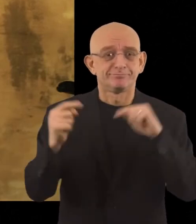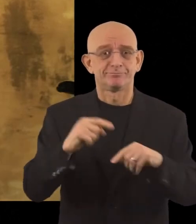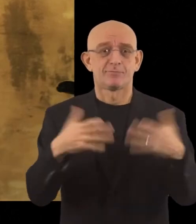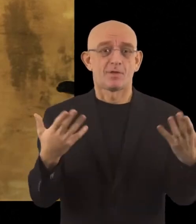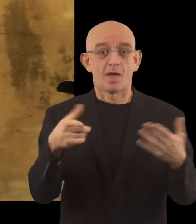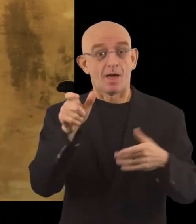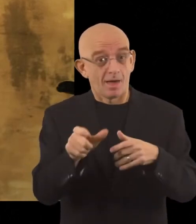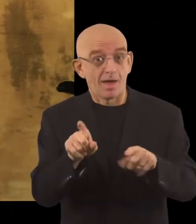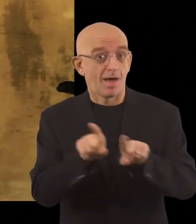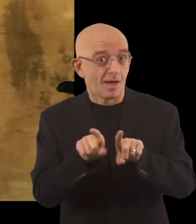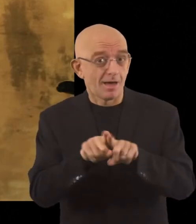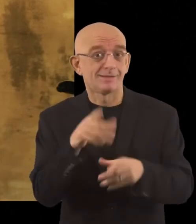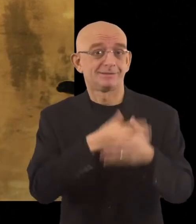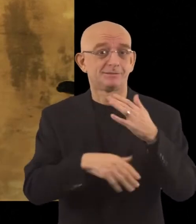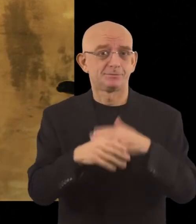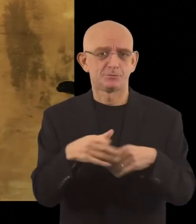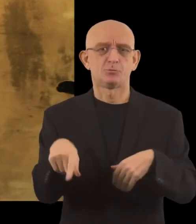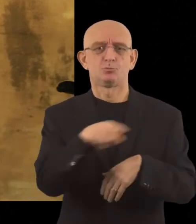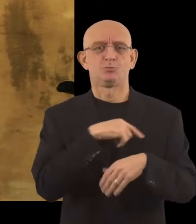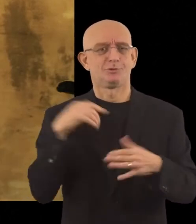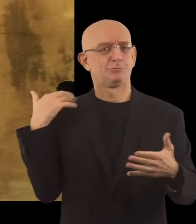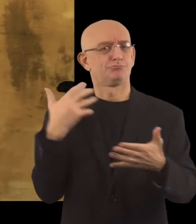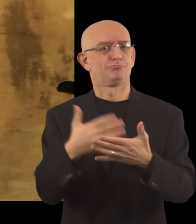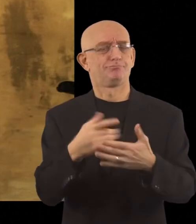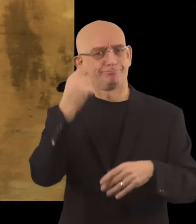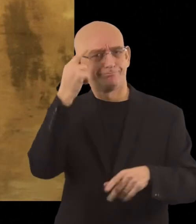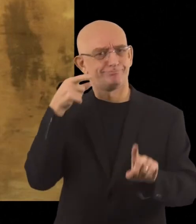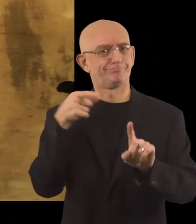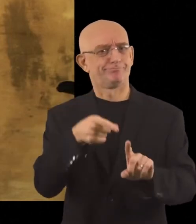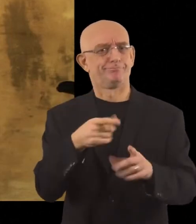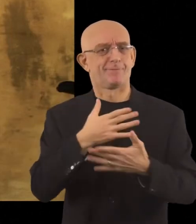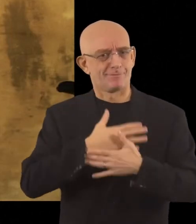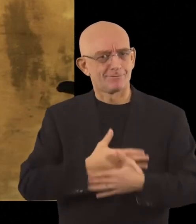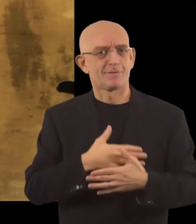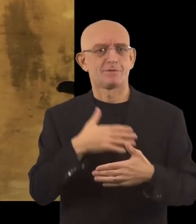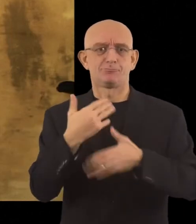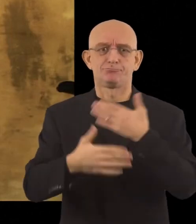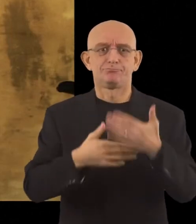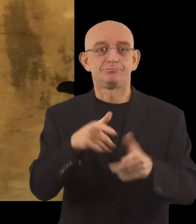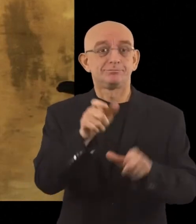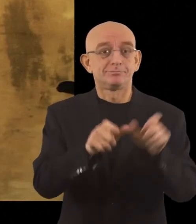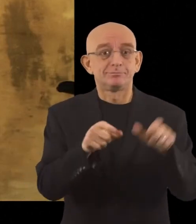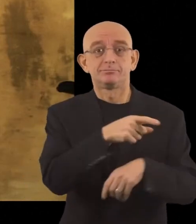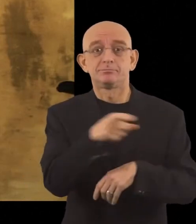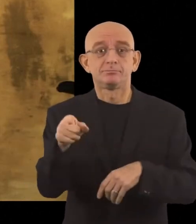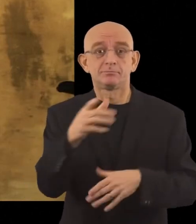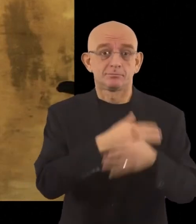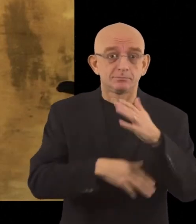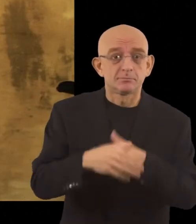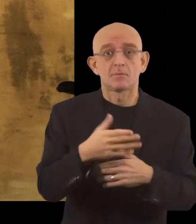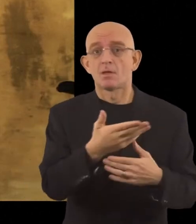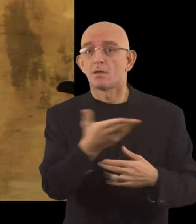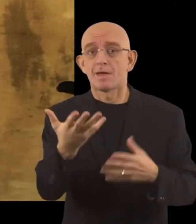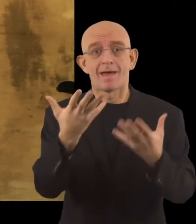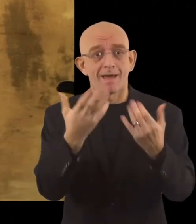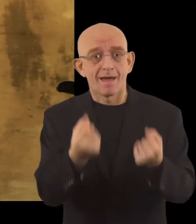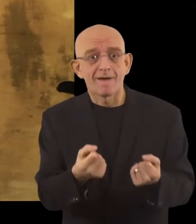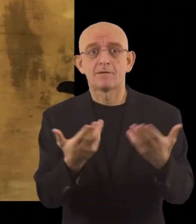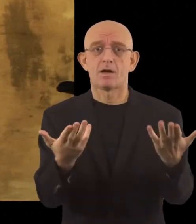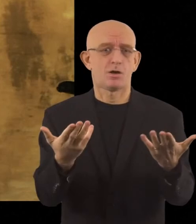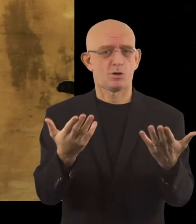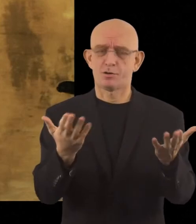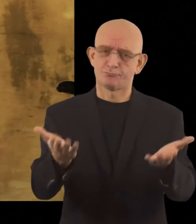mit Behinderung. Deswegen haben wir uns natürlich auch aufgemacht, auch für unsere Gäste, die ein Handicap haben oder